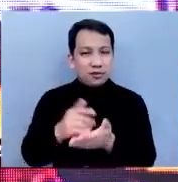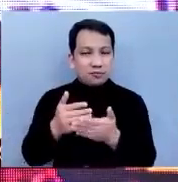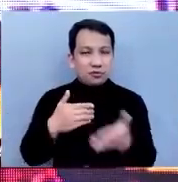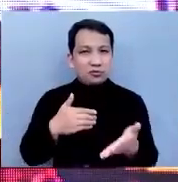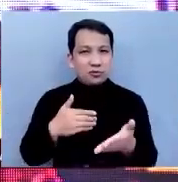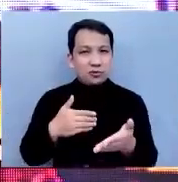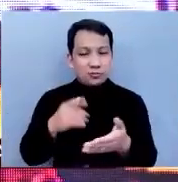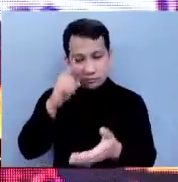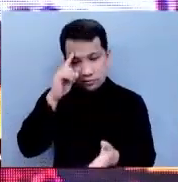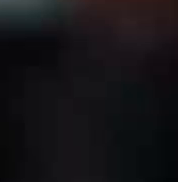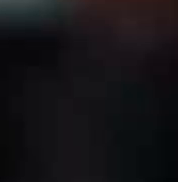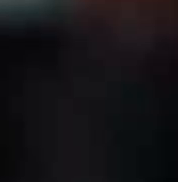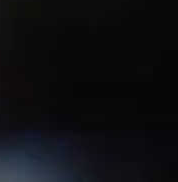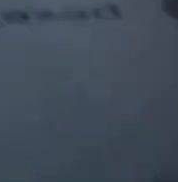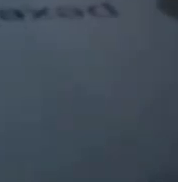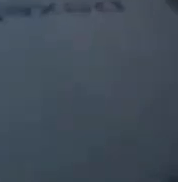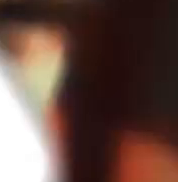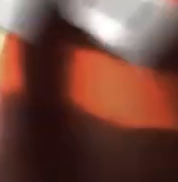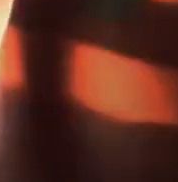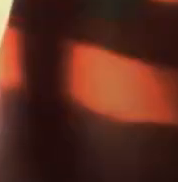i-fact-check po natin yan.